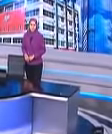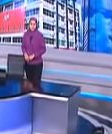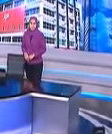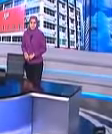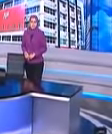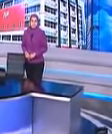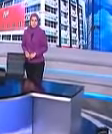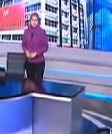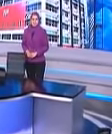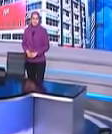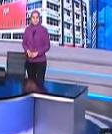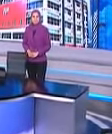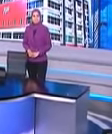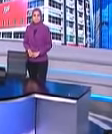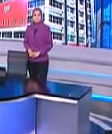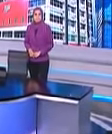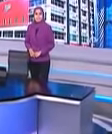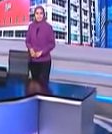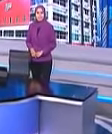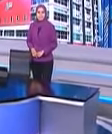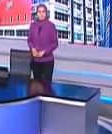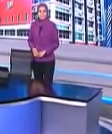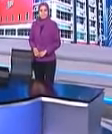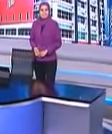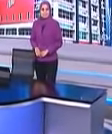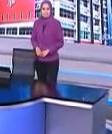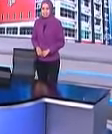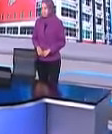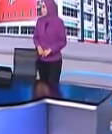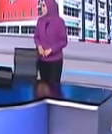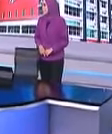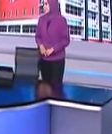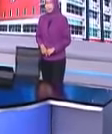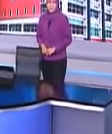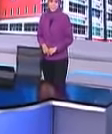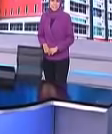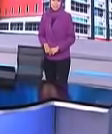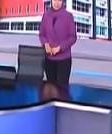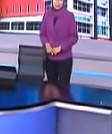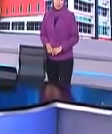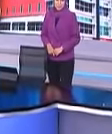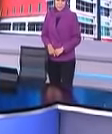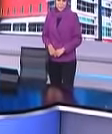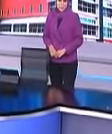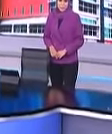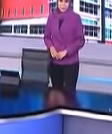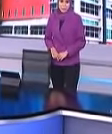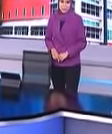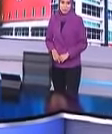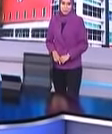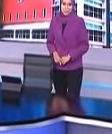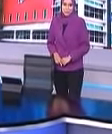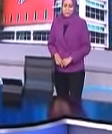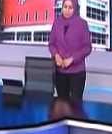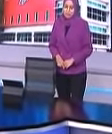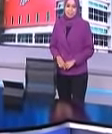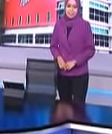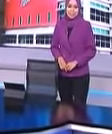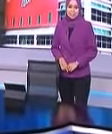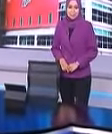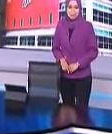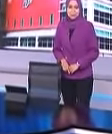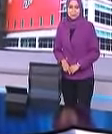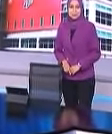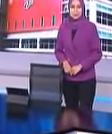Sejahtera berita perdana malam ini bersama saya, Syahril Sarafuddin. Dan saya, Nurul Hidayah Nawai. Berikut paparan utama malam